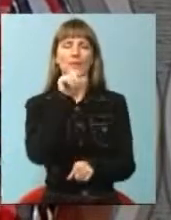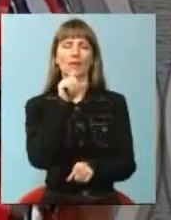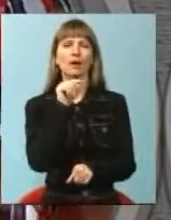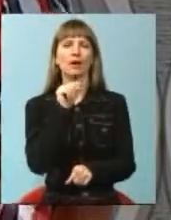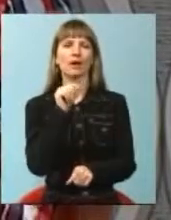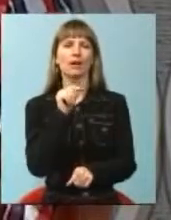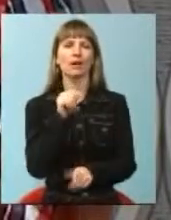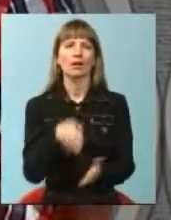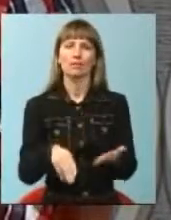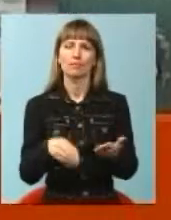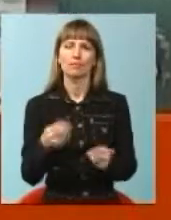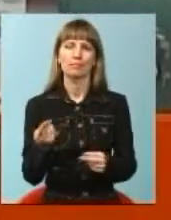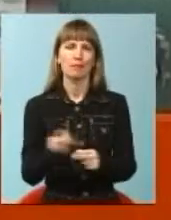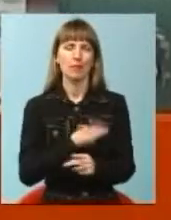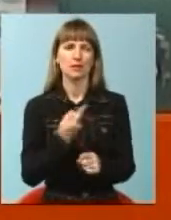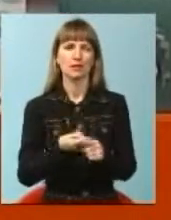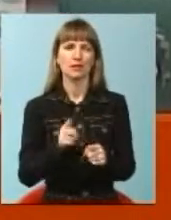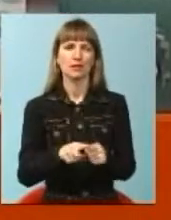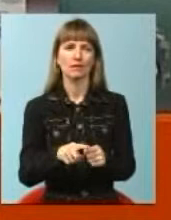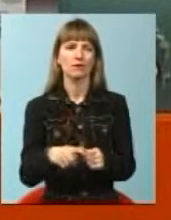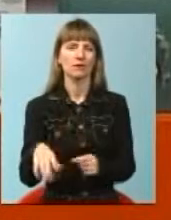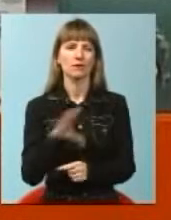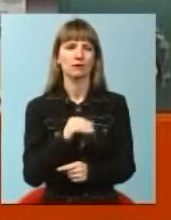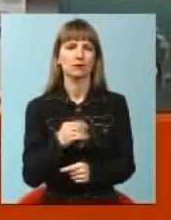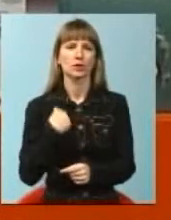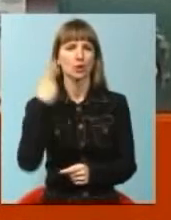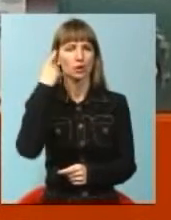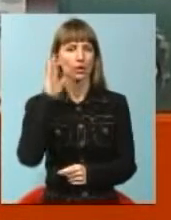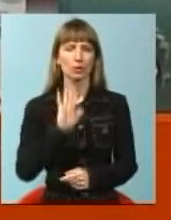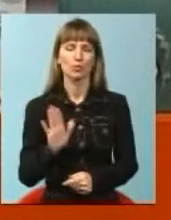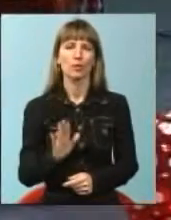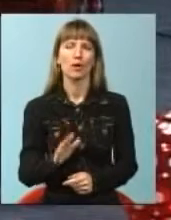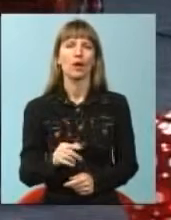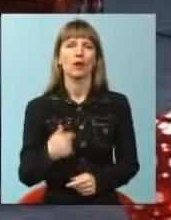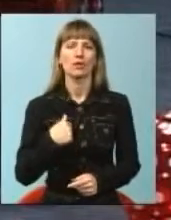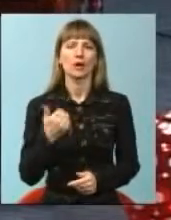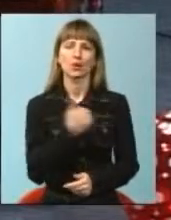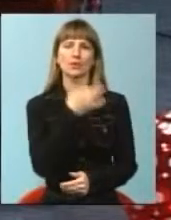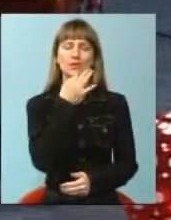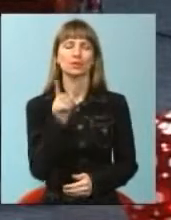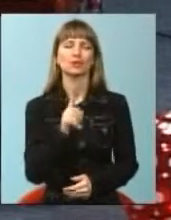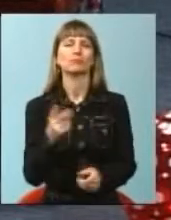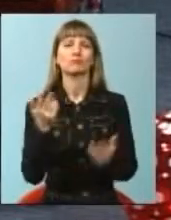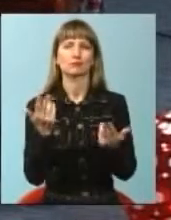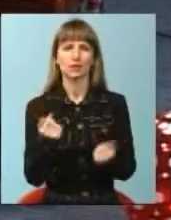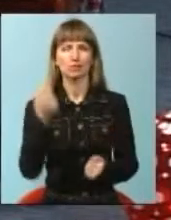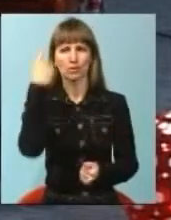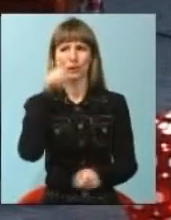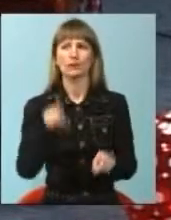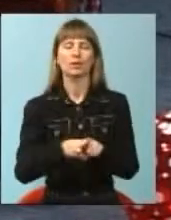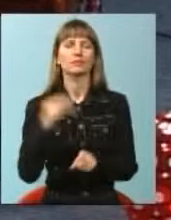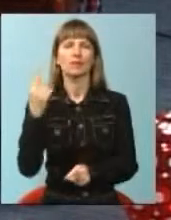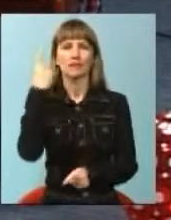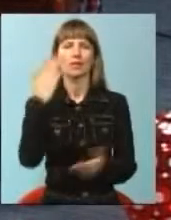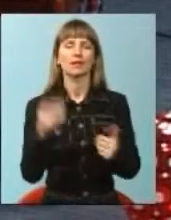не за допомогою цих пристроїв, які ти сказала? Навряд чи. Я тобі хочу сказати, що дійсно таки придумали такий цікавий